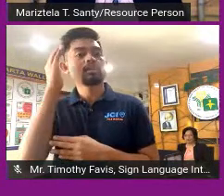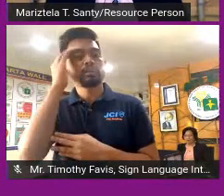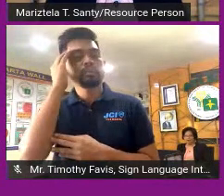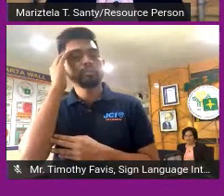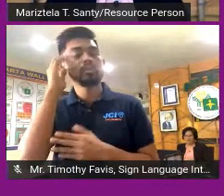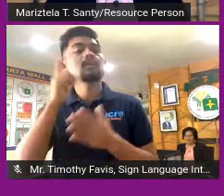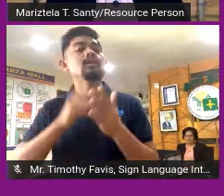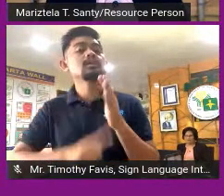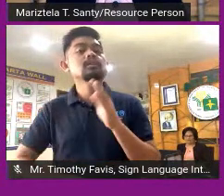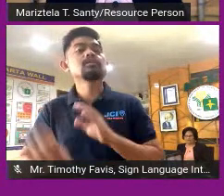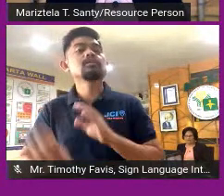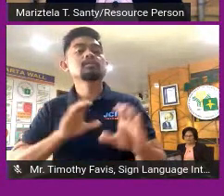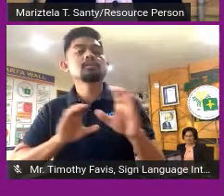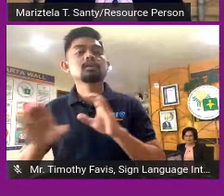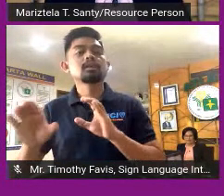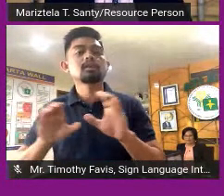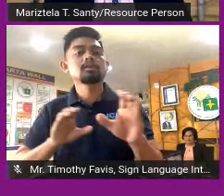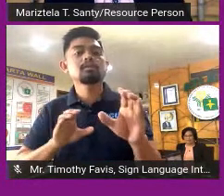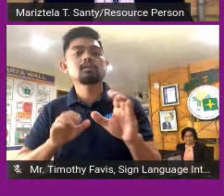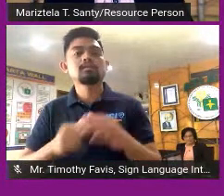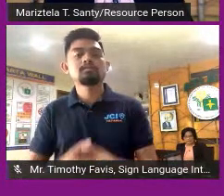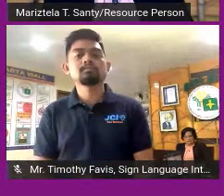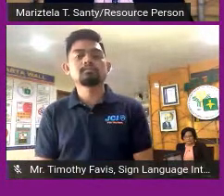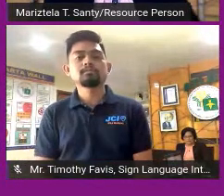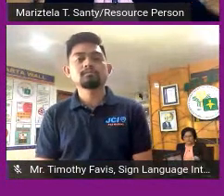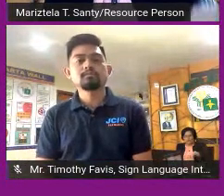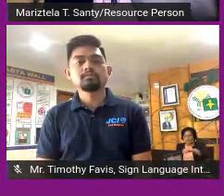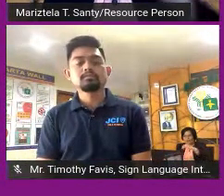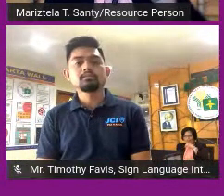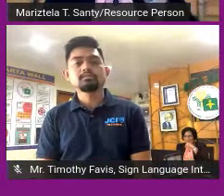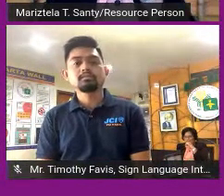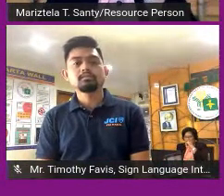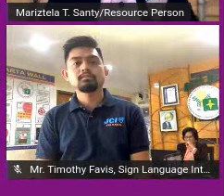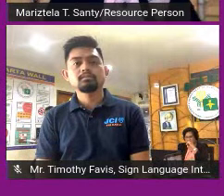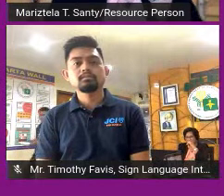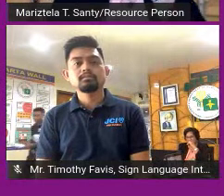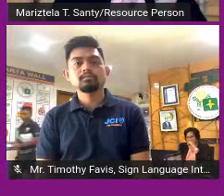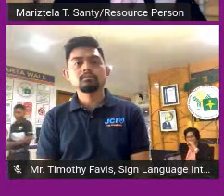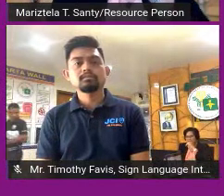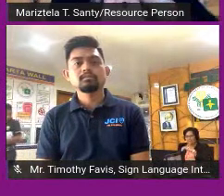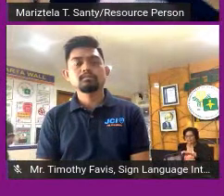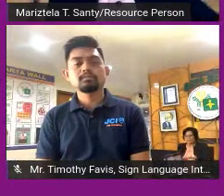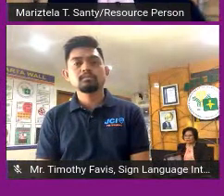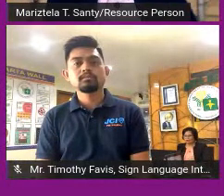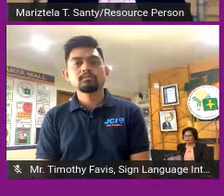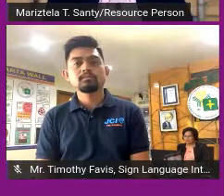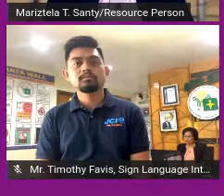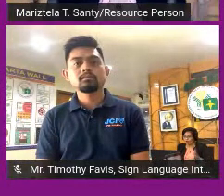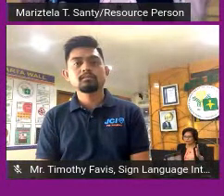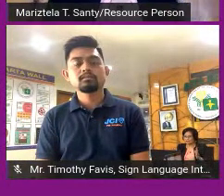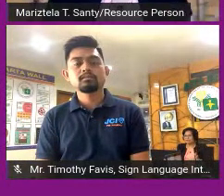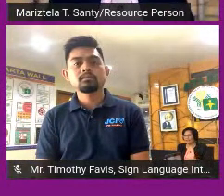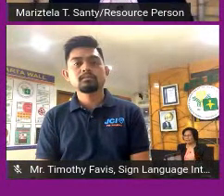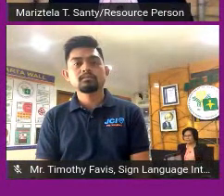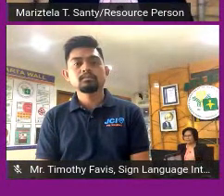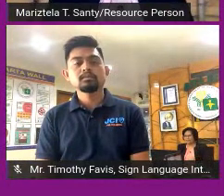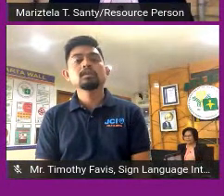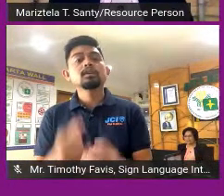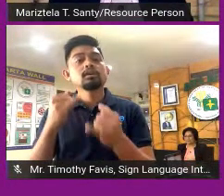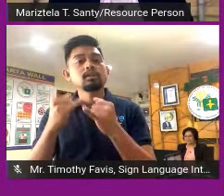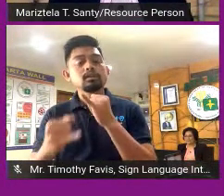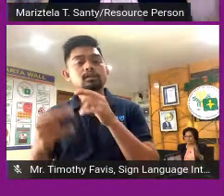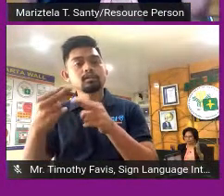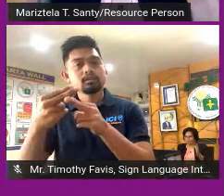natin kung ano ang gagawin natin. Ito po ang last kong short